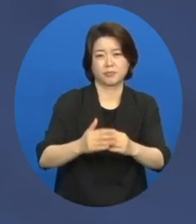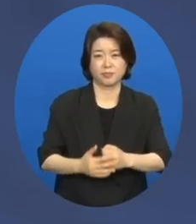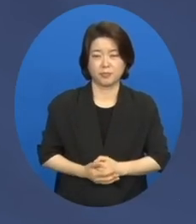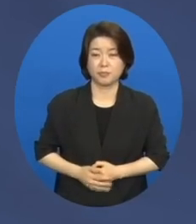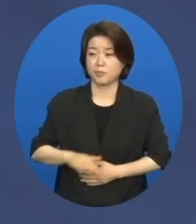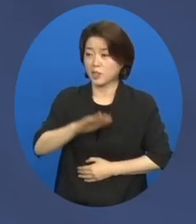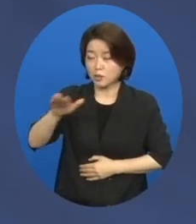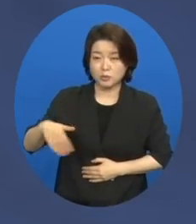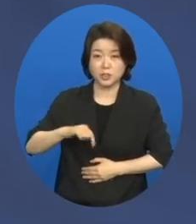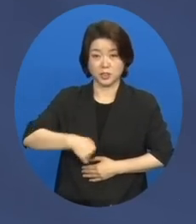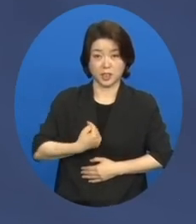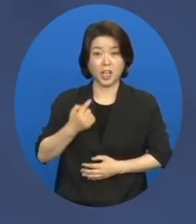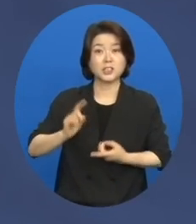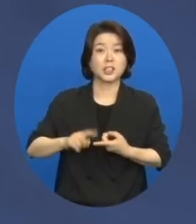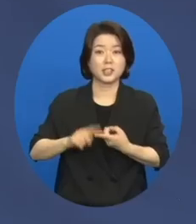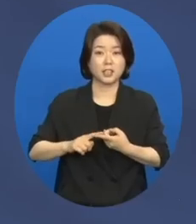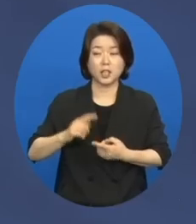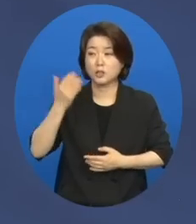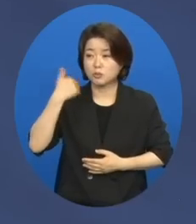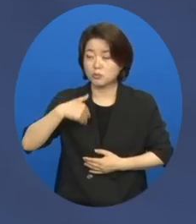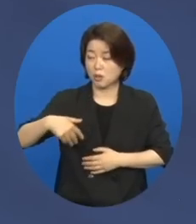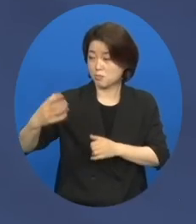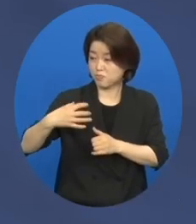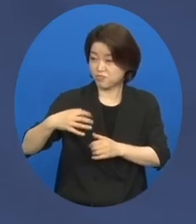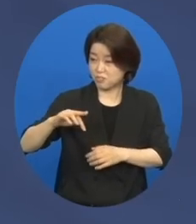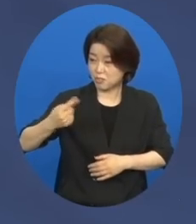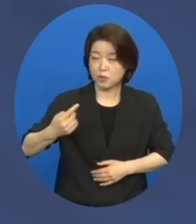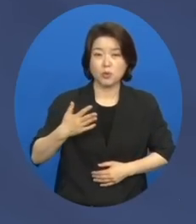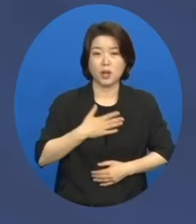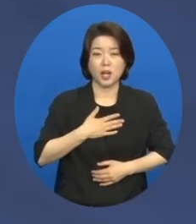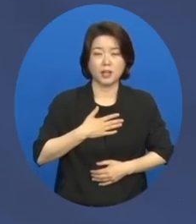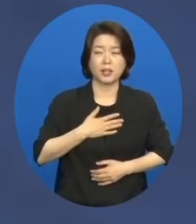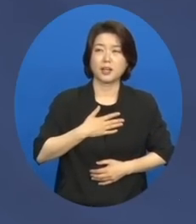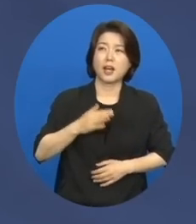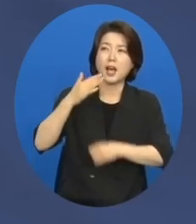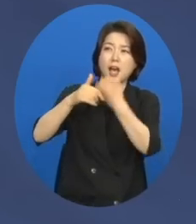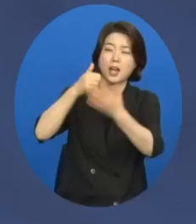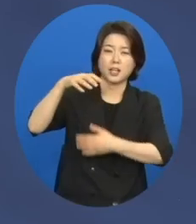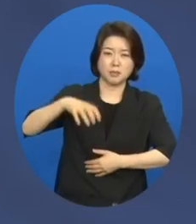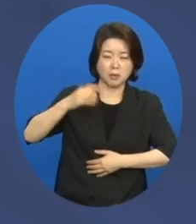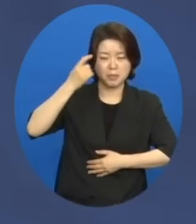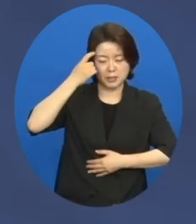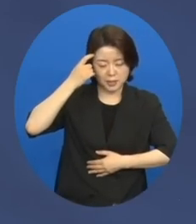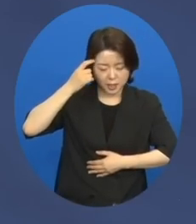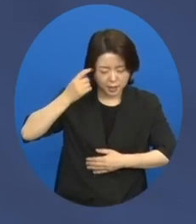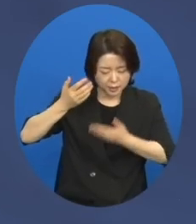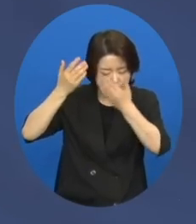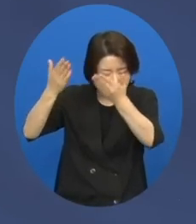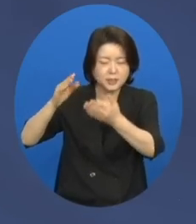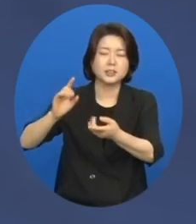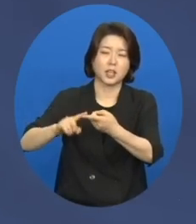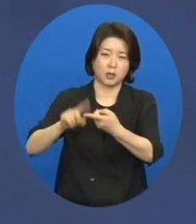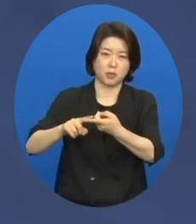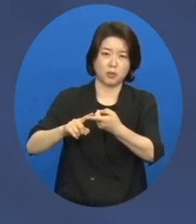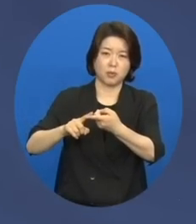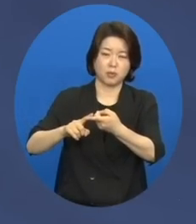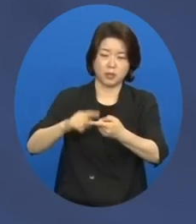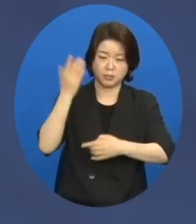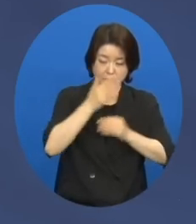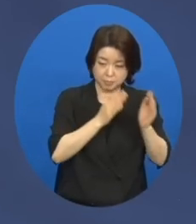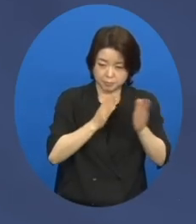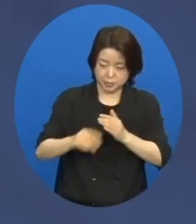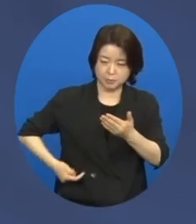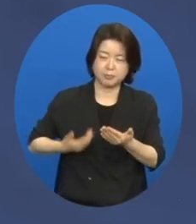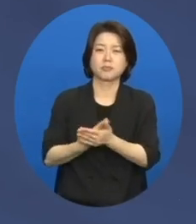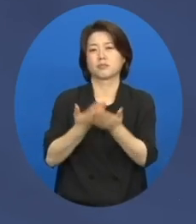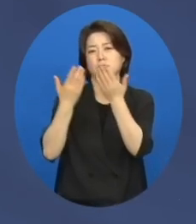저희들 자신에 대한 누가 뭐라고 해도 저희가 자신 하나님 앞에 생각되는 대로 정리하고